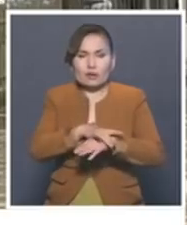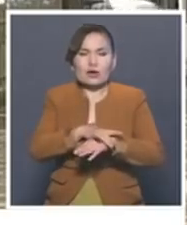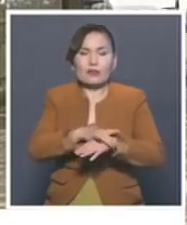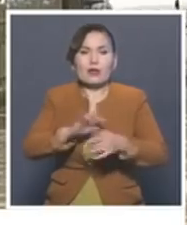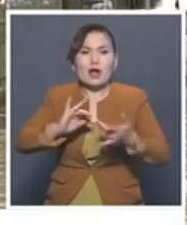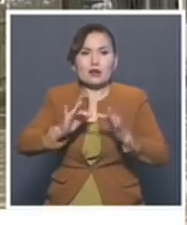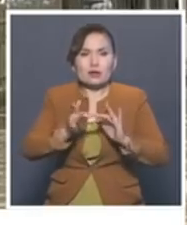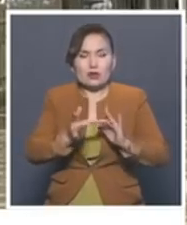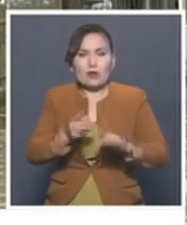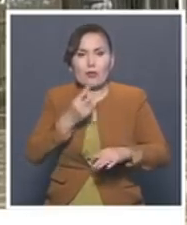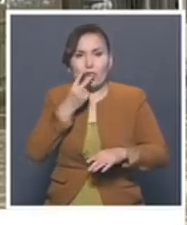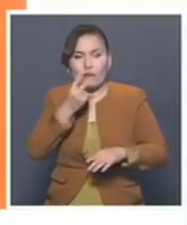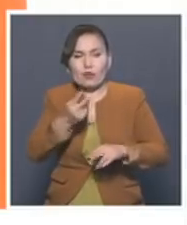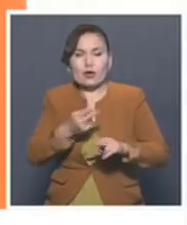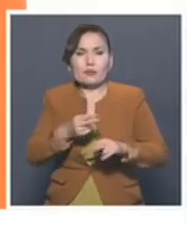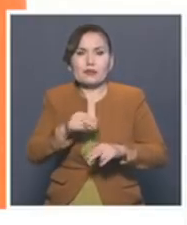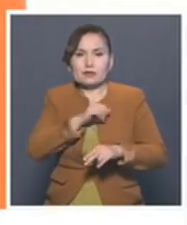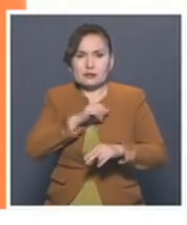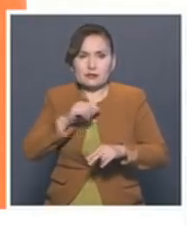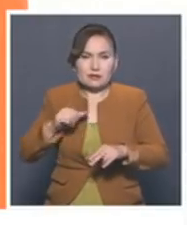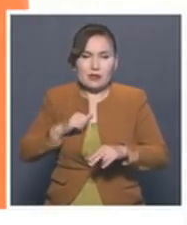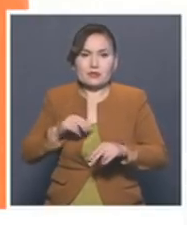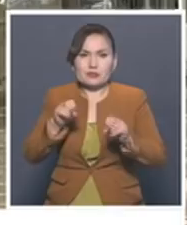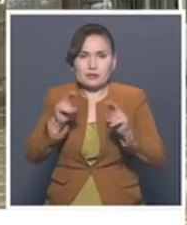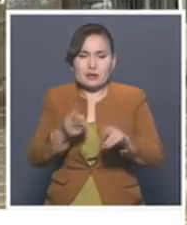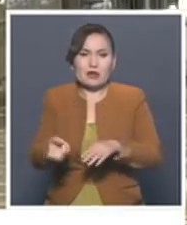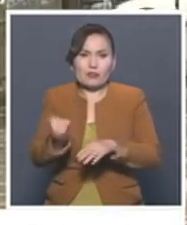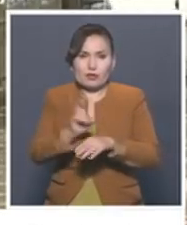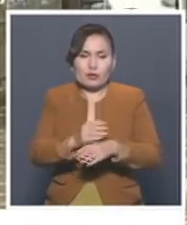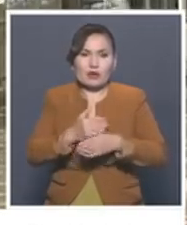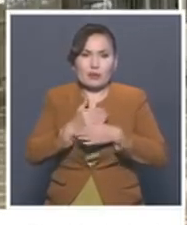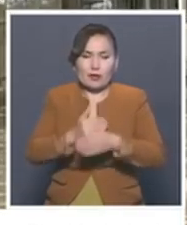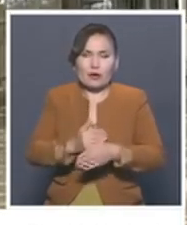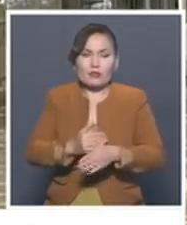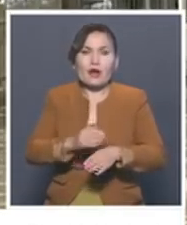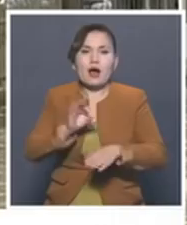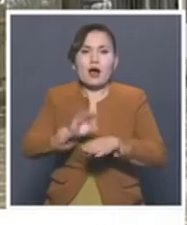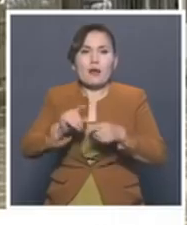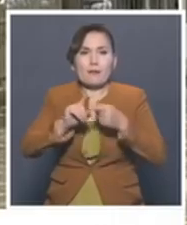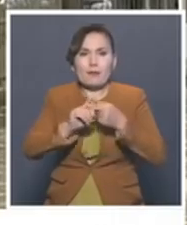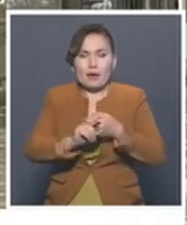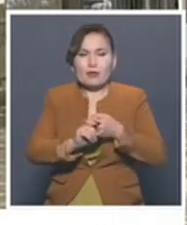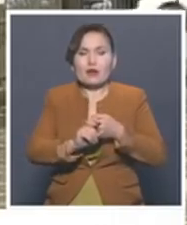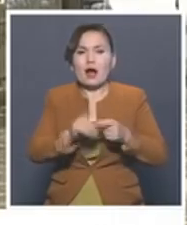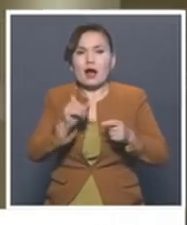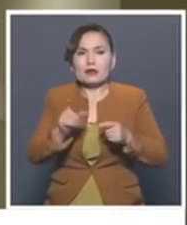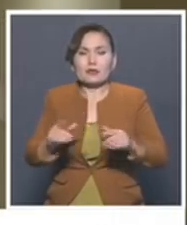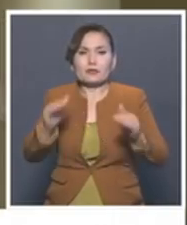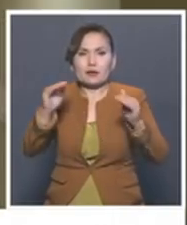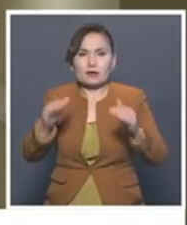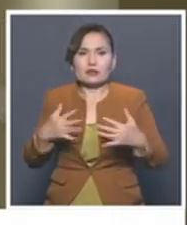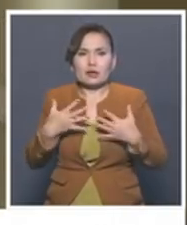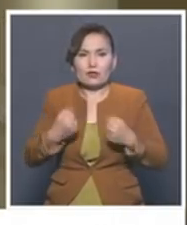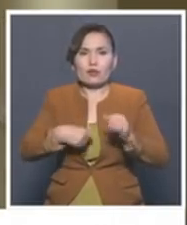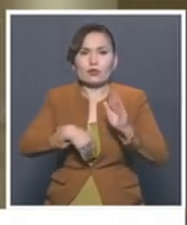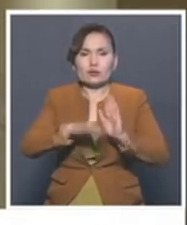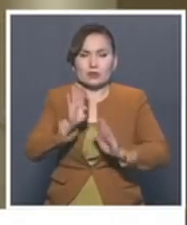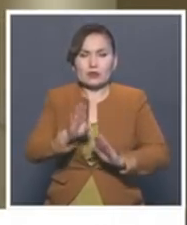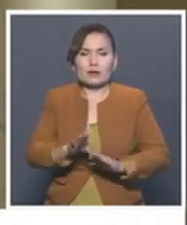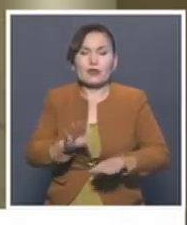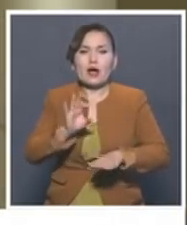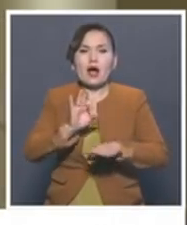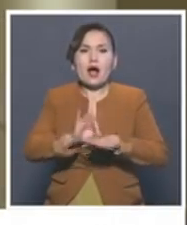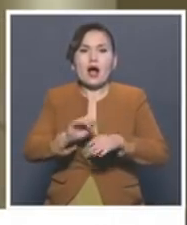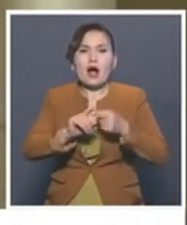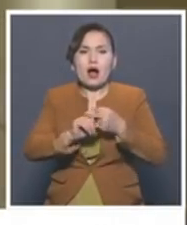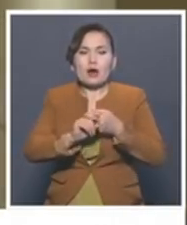өзімнің көмегімді көрсетейін деп келгенмін. Қазіргі ахуал деген науқастардың бұрынғыдай емес, жақсы.